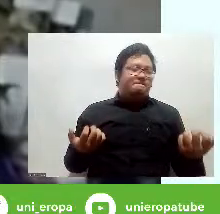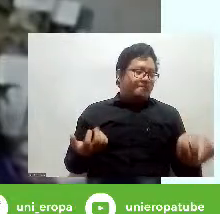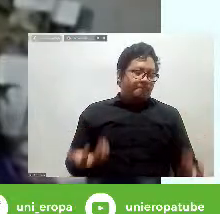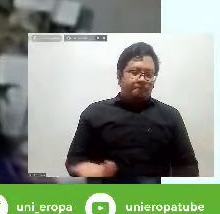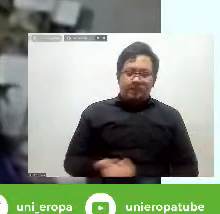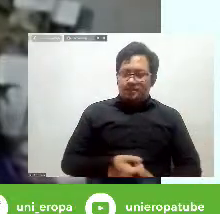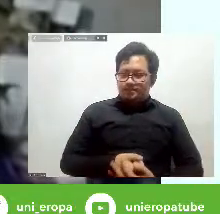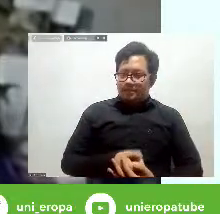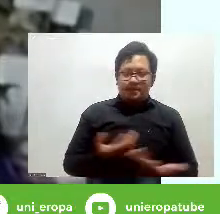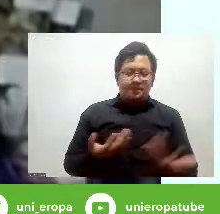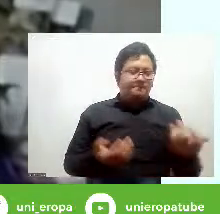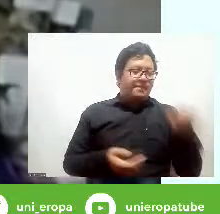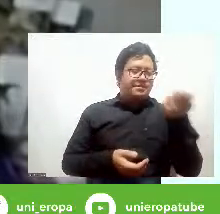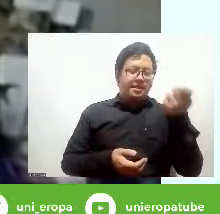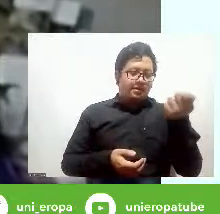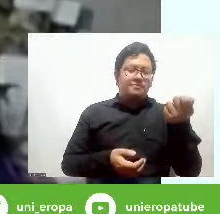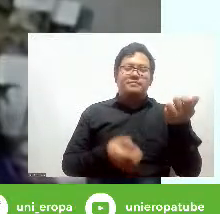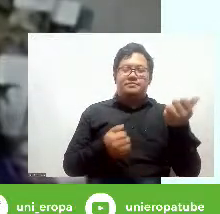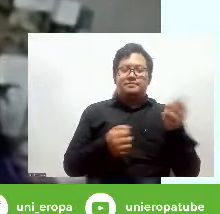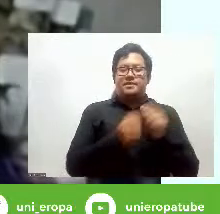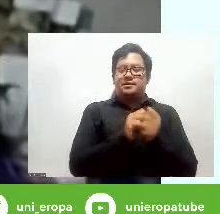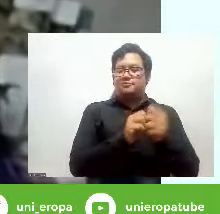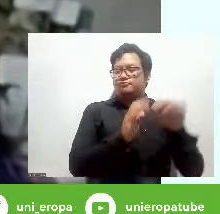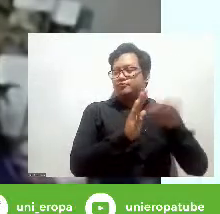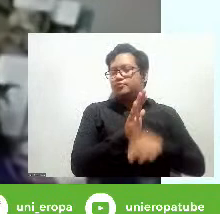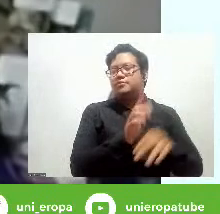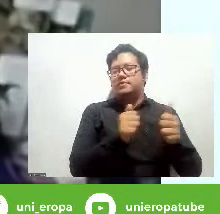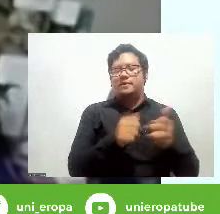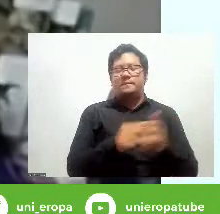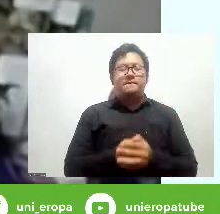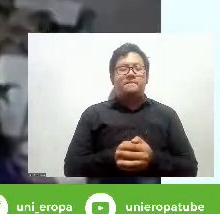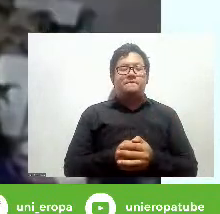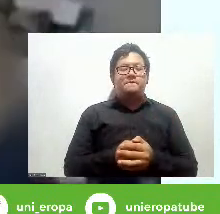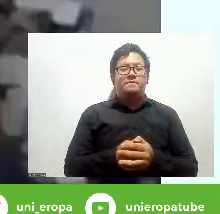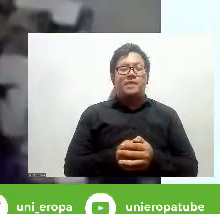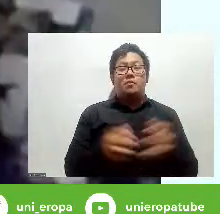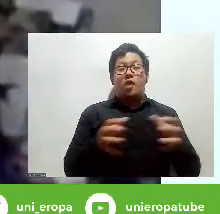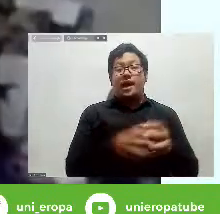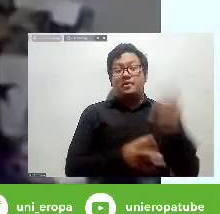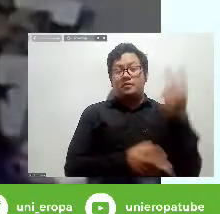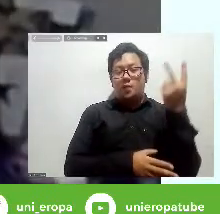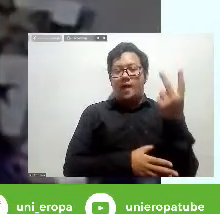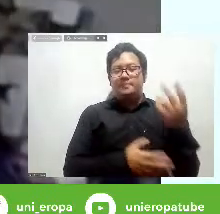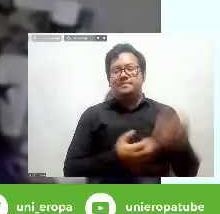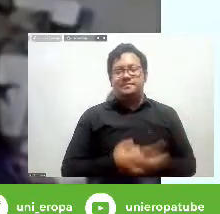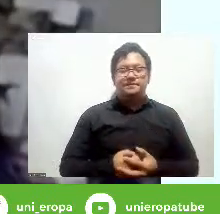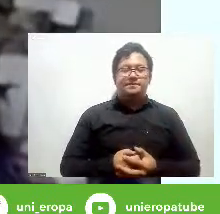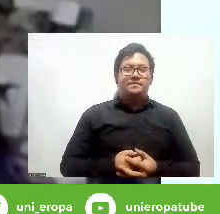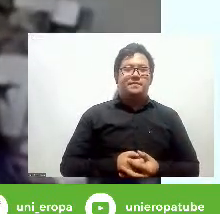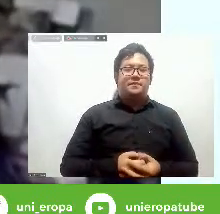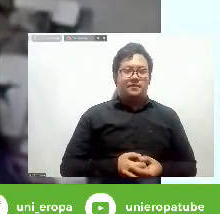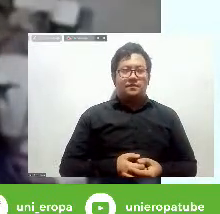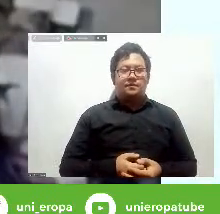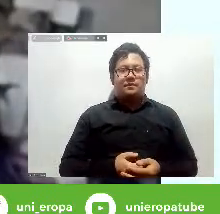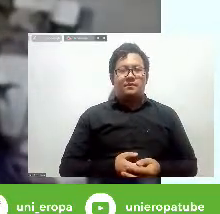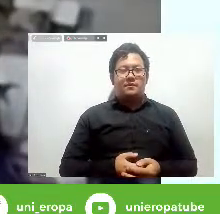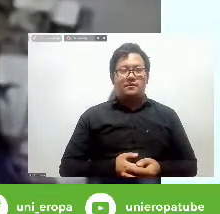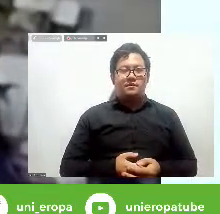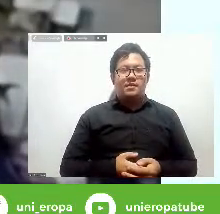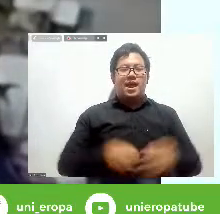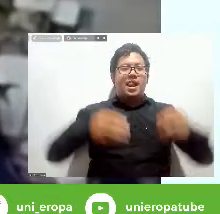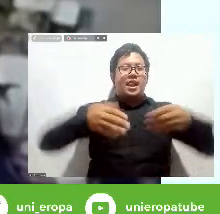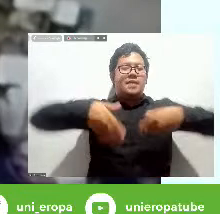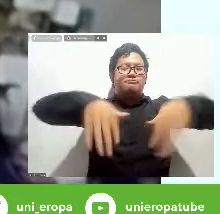Oke kemudian karya yang kedua ini adalah saksi Oga dari Sekar